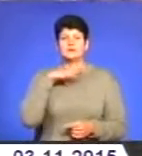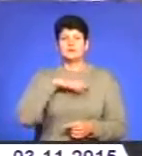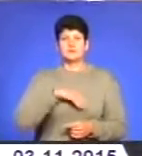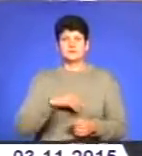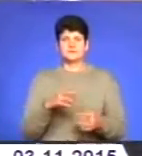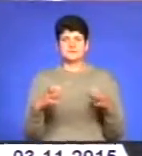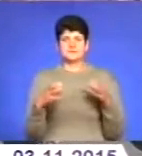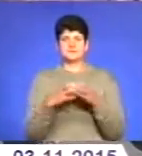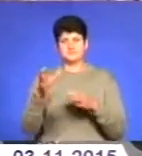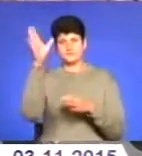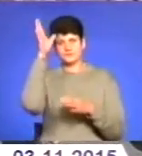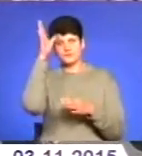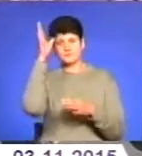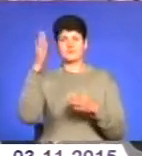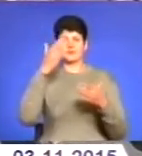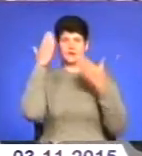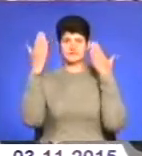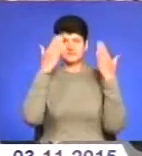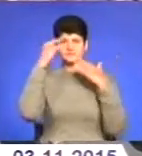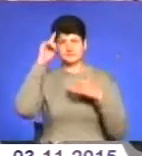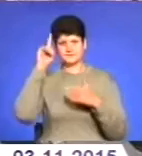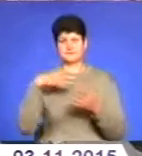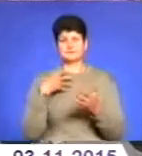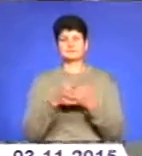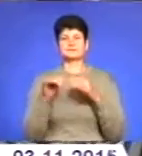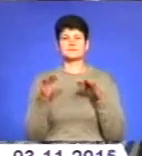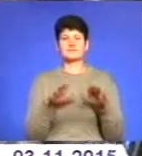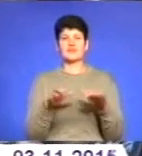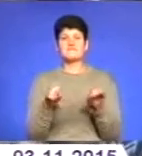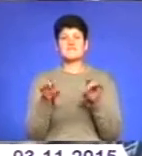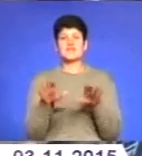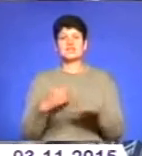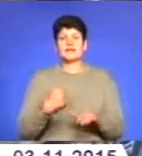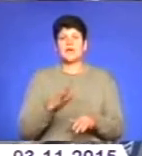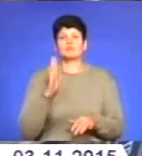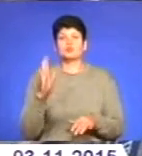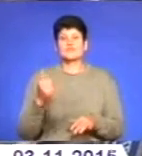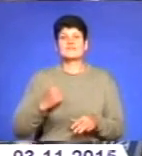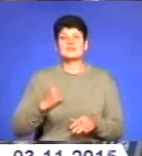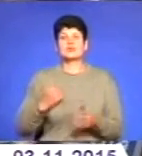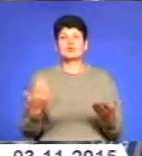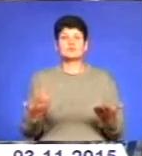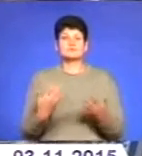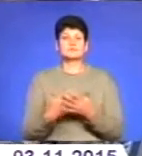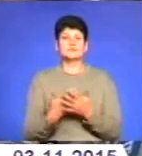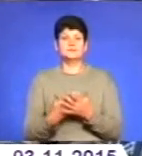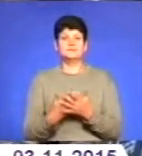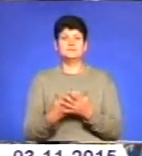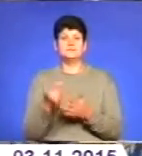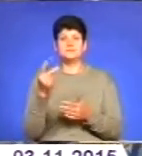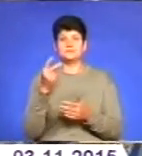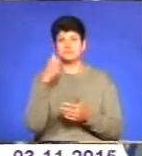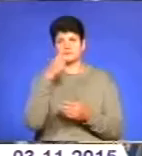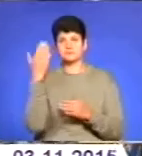компанії. Розумна, весела і добрий знавець своєї справи. Вирішила я бути військовою десь, ну, півтора року